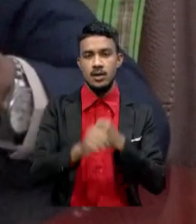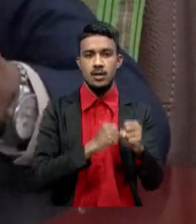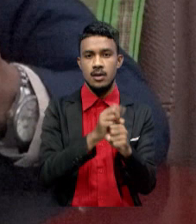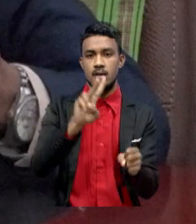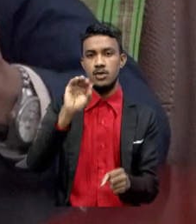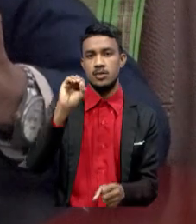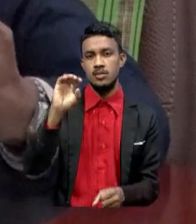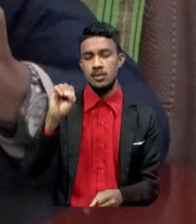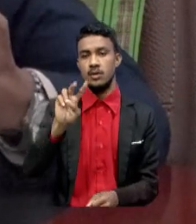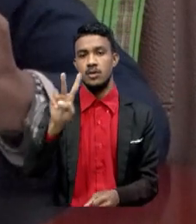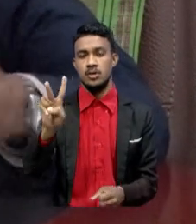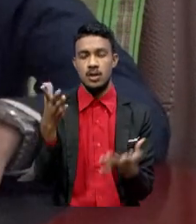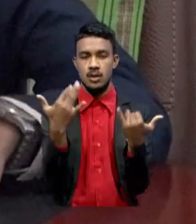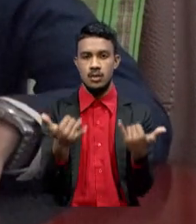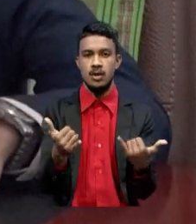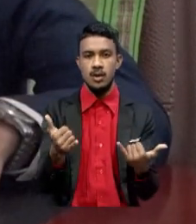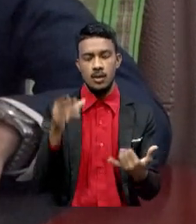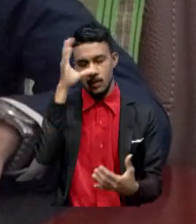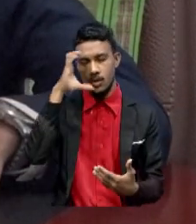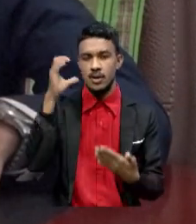nenei nenei kela, bi balu konsege hetan,